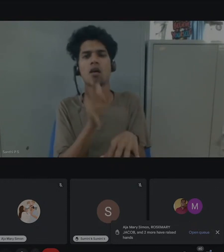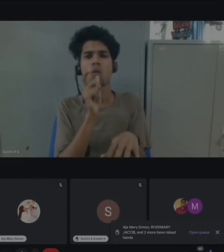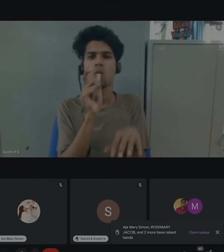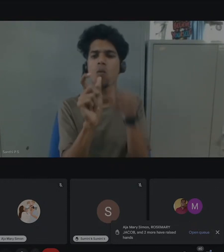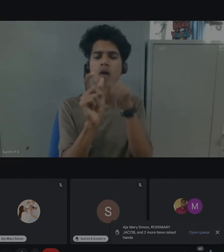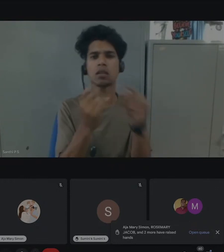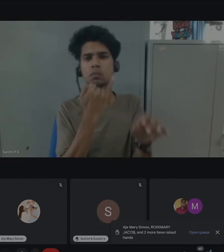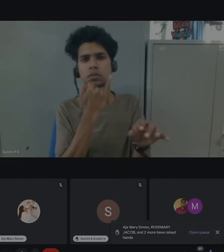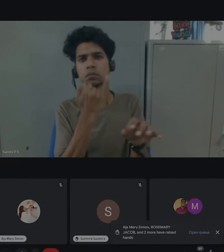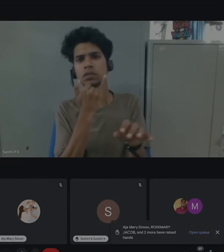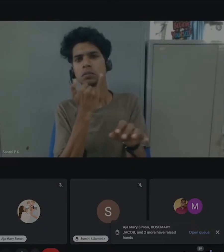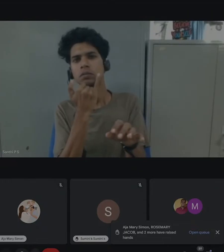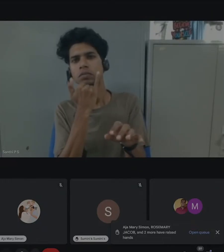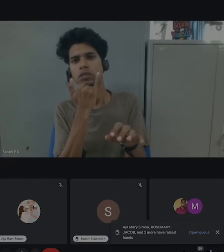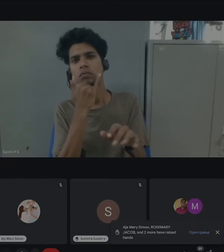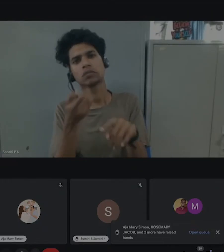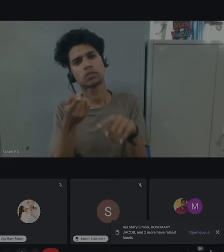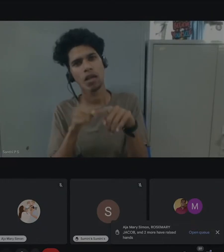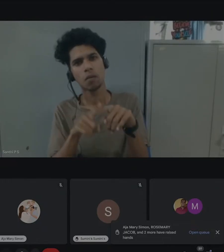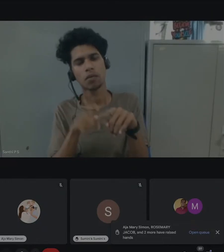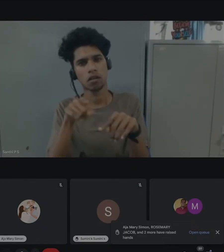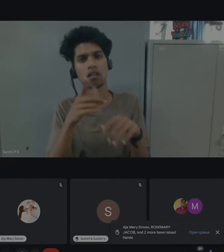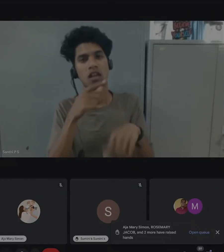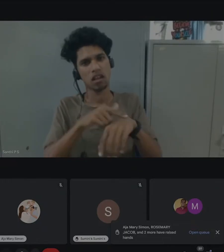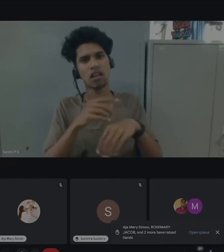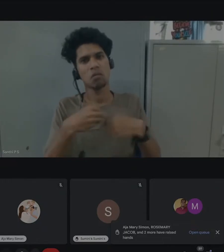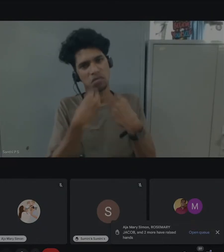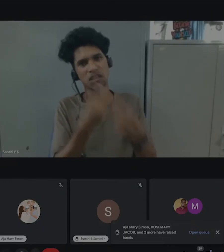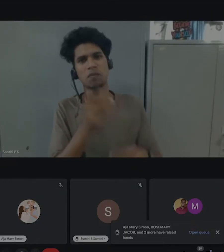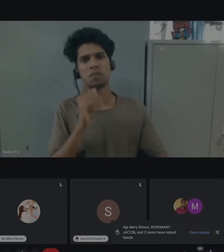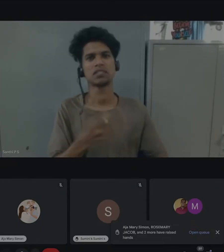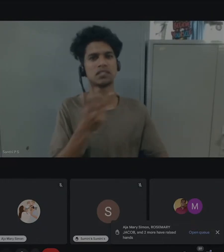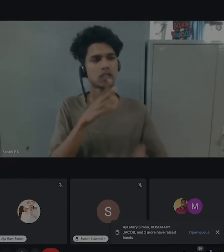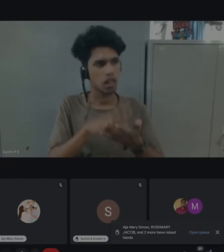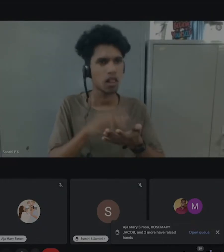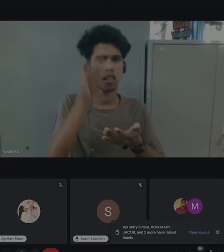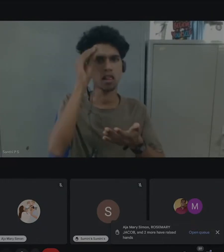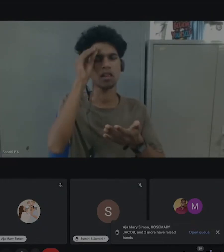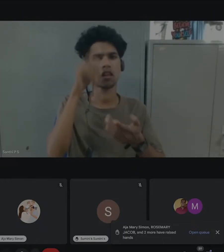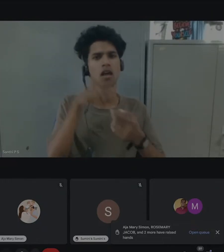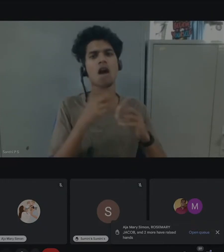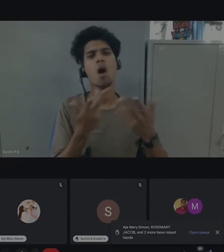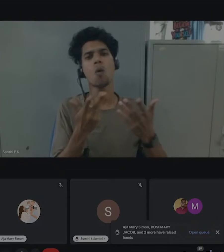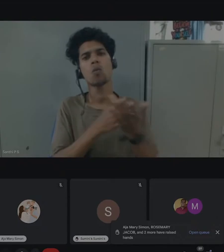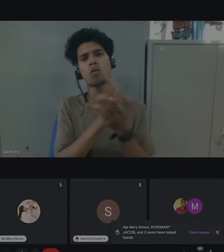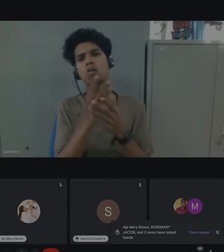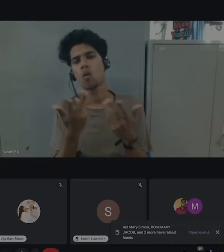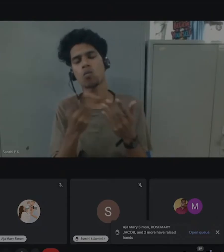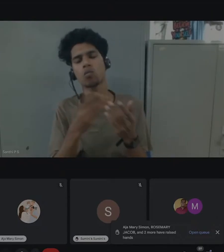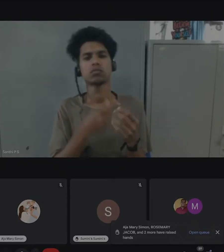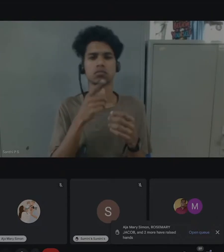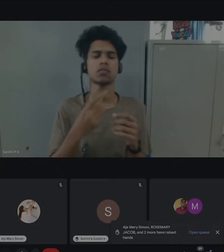അക്ഷരോച്ചാരണ പ്രശ്നമൊക്കെ വന്നിരിക്കുന്നത്. അത് കുഞ്ഞതെല്ലാം പഠിച്ചെടുക്കാനുള്ള ഒരു ടൈം കൊടുക്കണം നമ്മള്. അപ്പൊ അത് ഒന്ന് സ്പീച്ച് തെറപ്പിസ്റ്റിനെ കാണിച്ച് സ്പീച്ച് തെറപ്പിയും കൂടെ